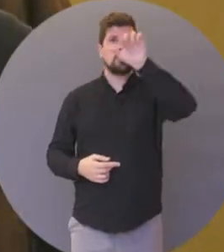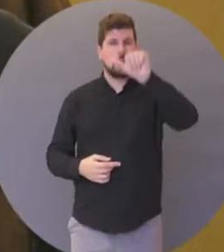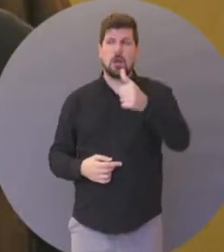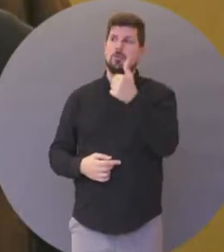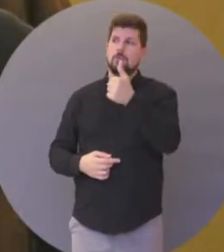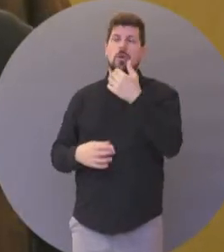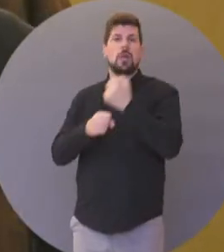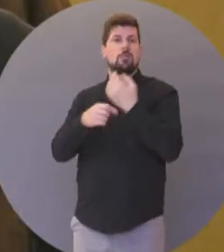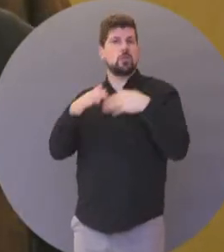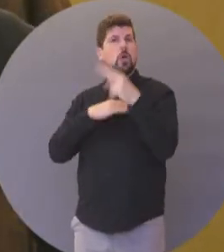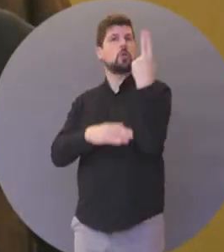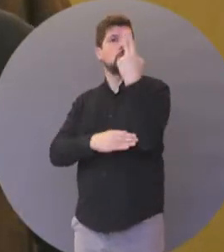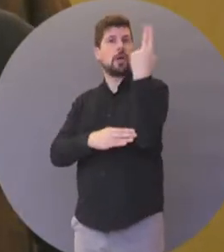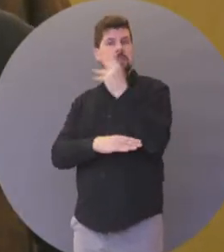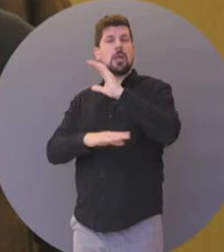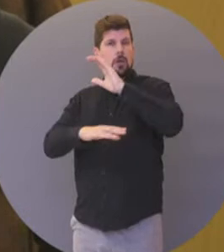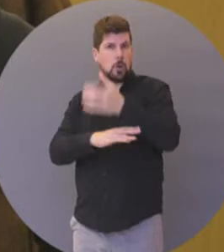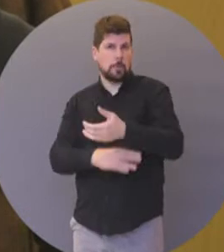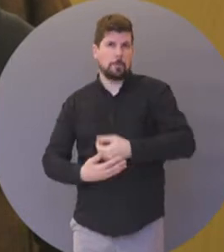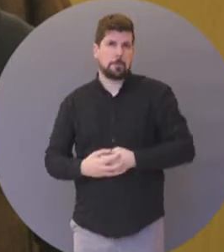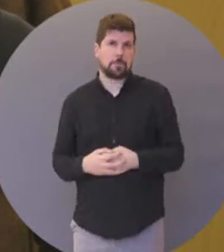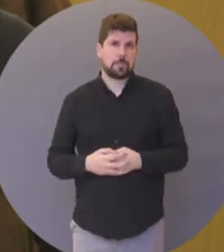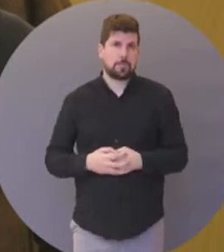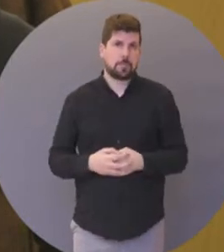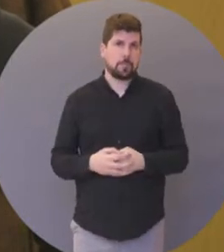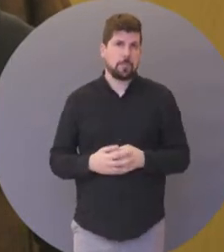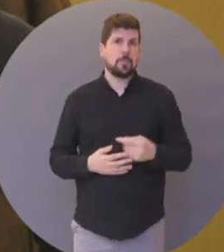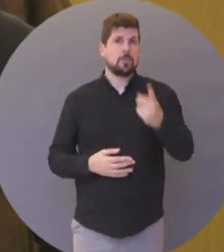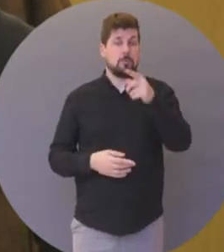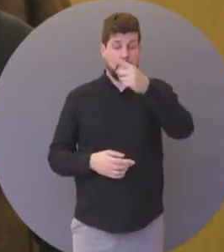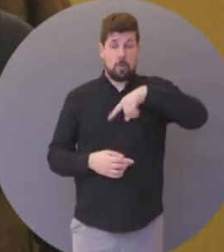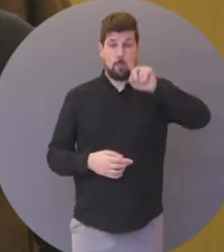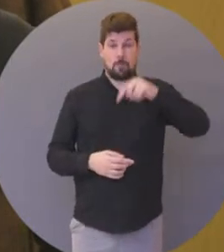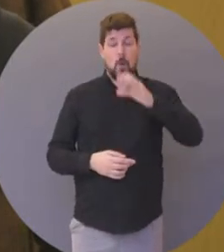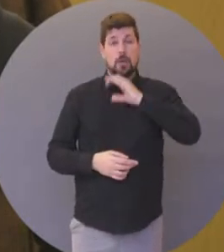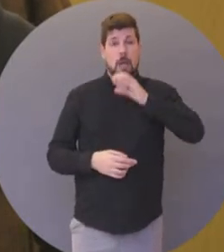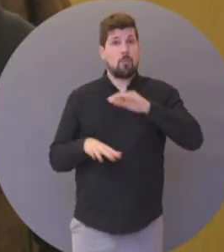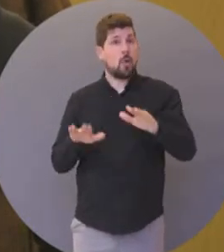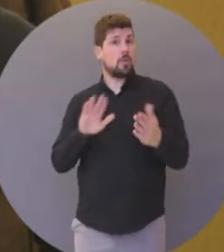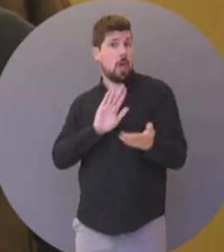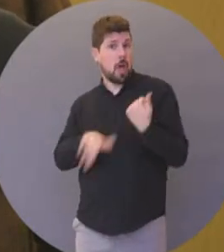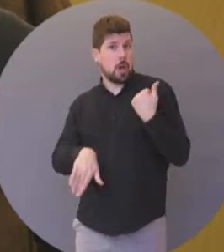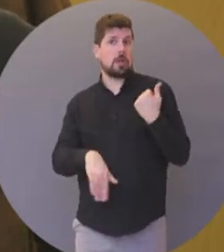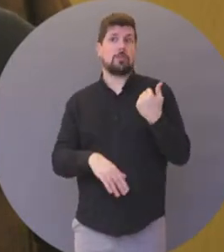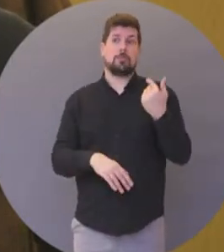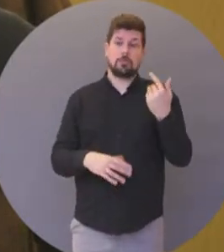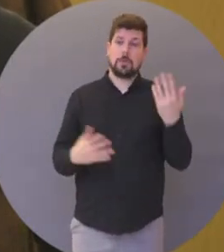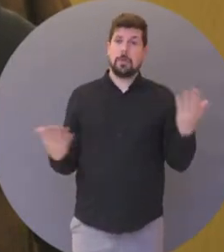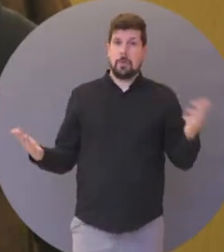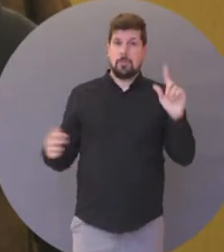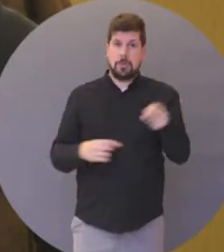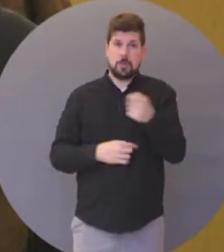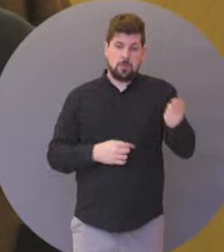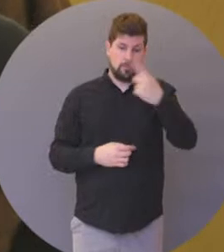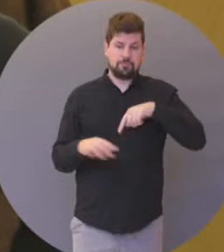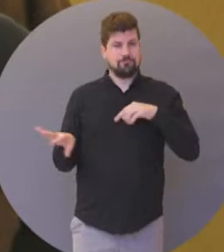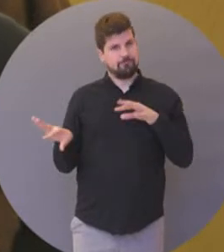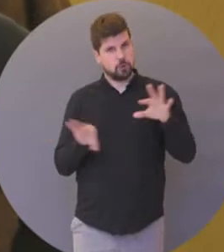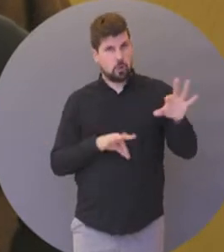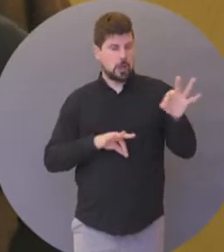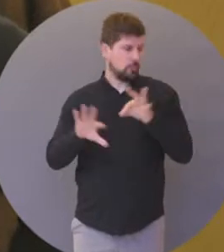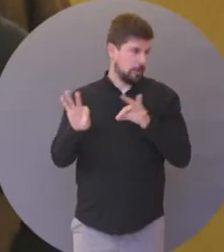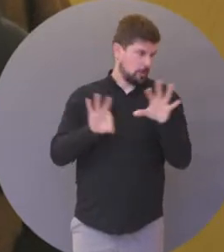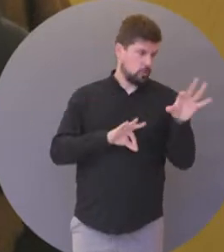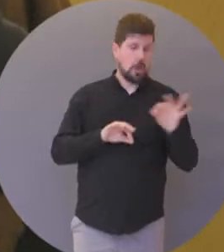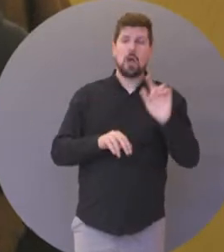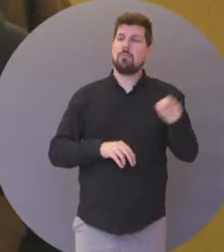sujet décarboner notre énergie tout en répondant aux besoins de la population nous met face à des choix et même si l'on fait fine des